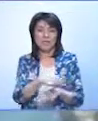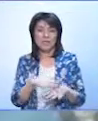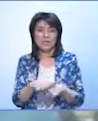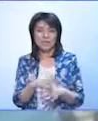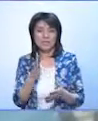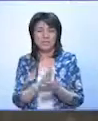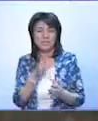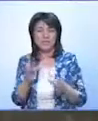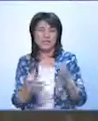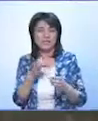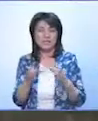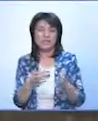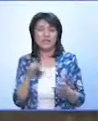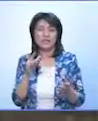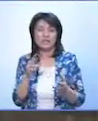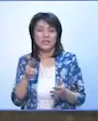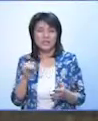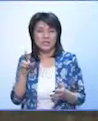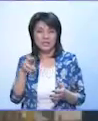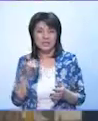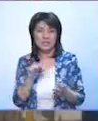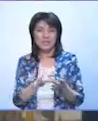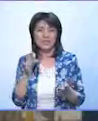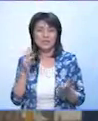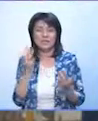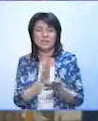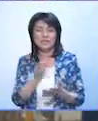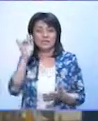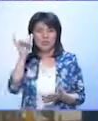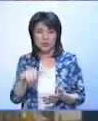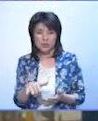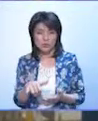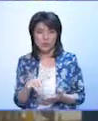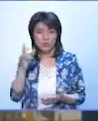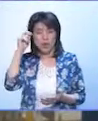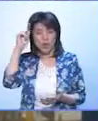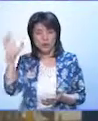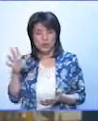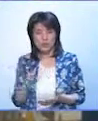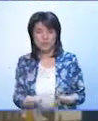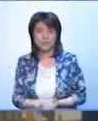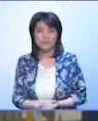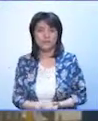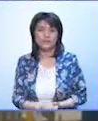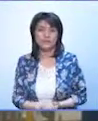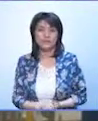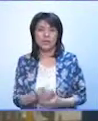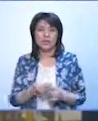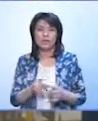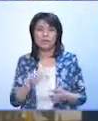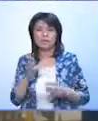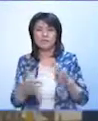Национальный ядерный центр, куда входят несколько научных институтов. Национальный ядерный центр – это одно из ведущих мировых